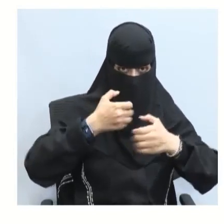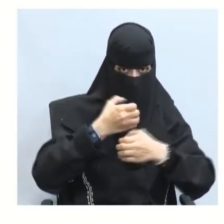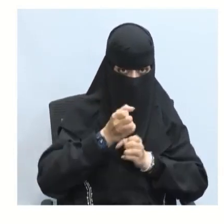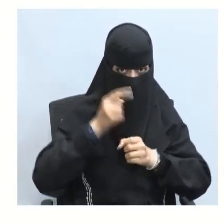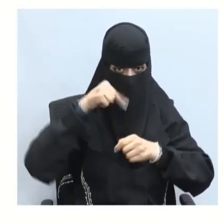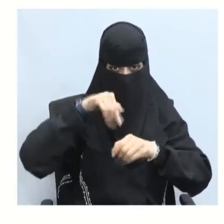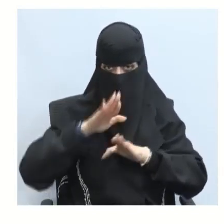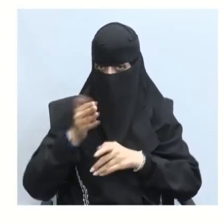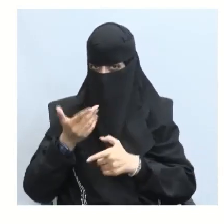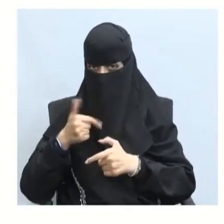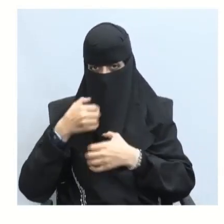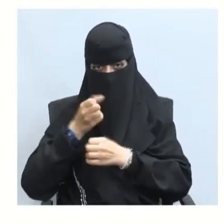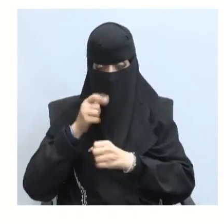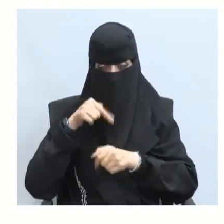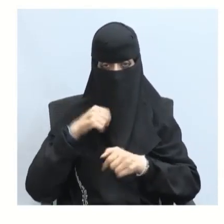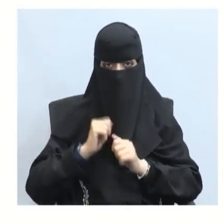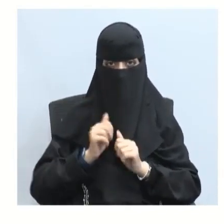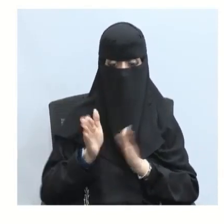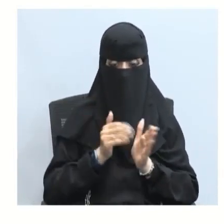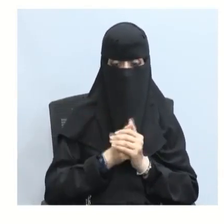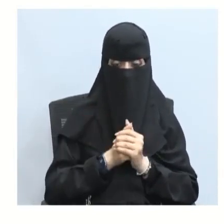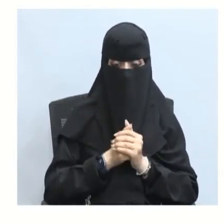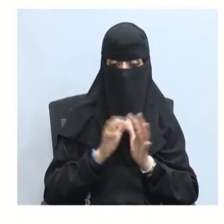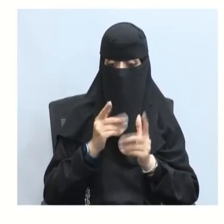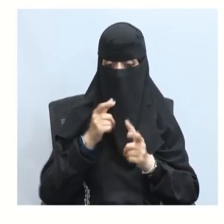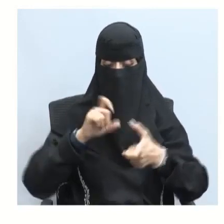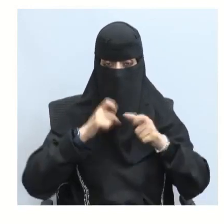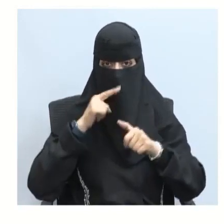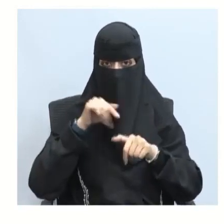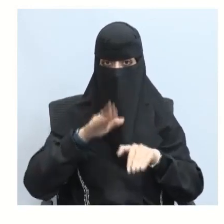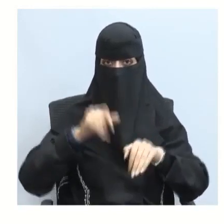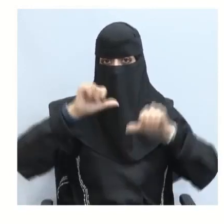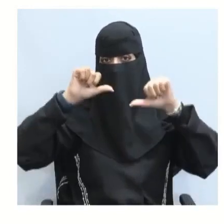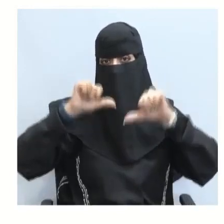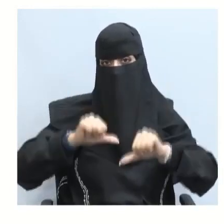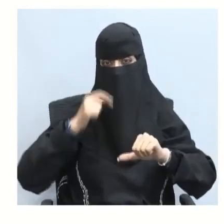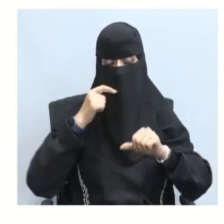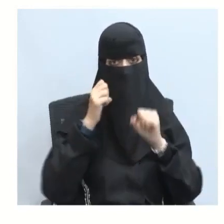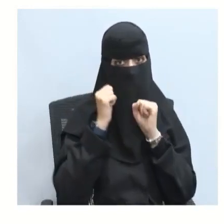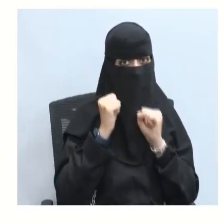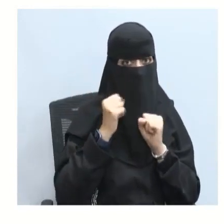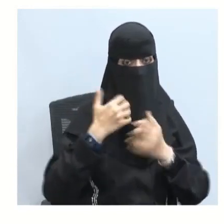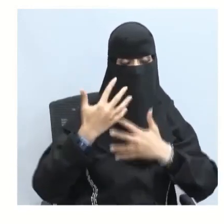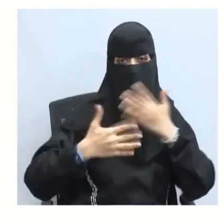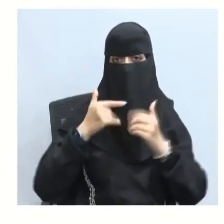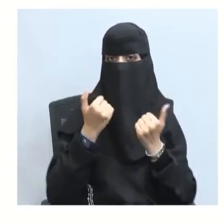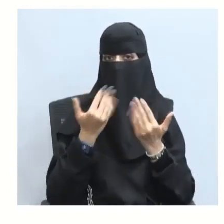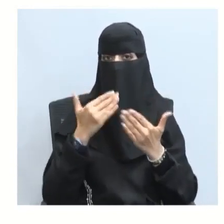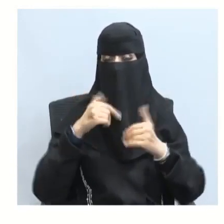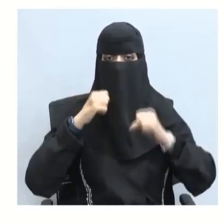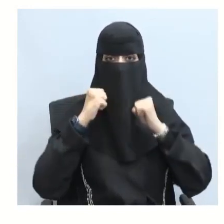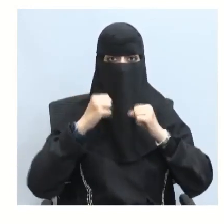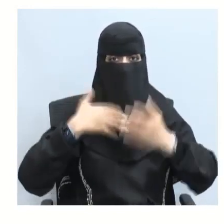القاعده وجرب تجربه فوهلر اثبتت بطلان نظريه القوه الحيويه قال لا توجد قوه حيويه